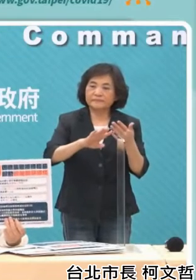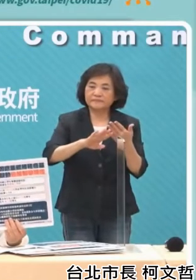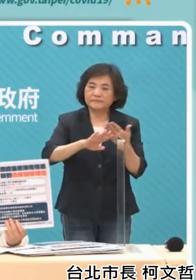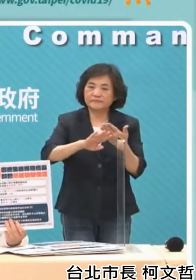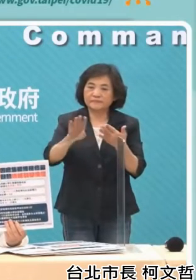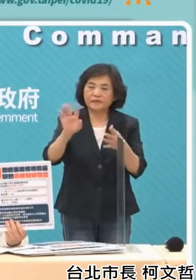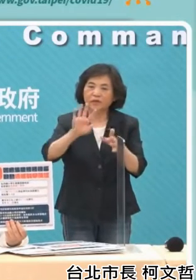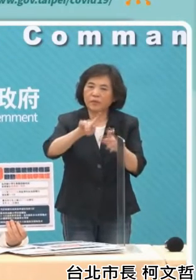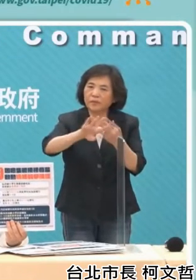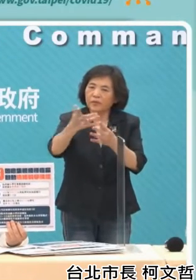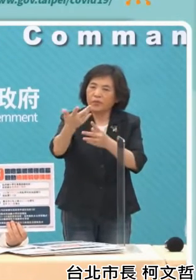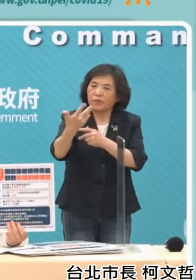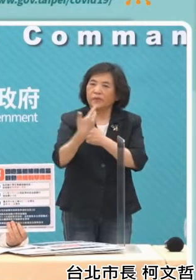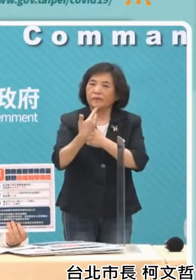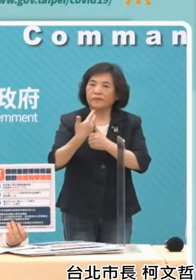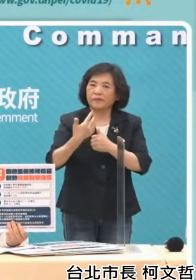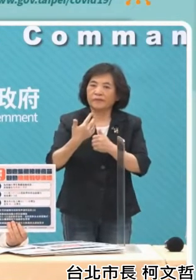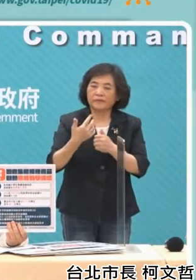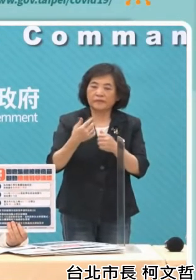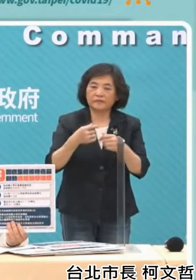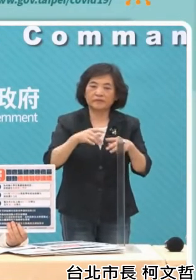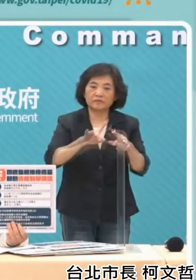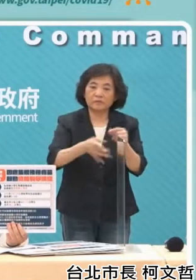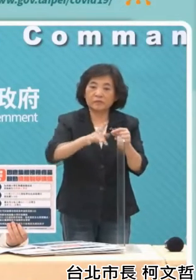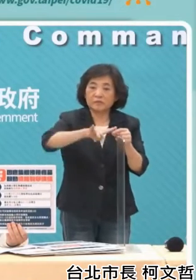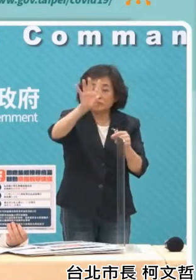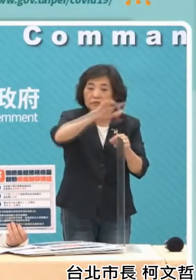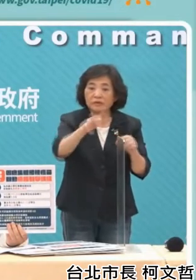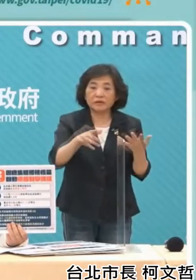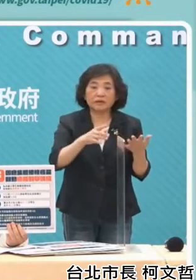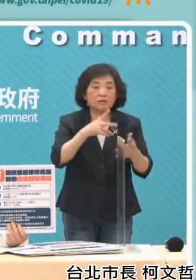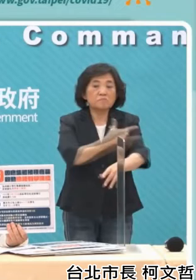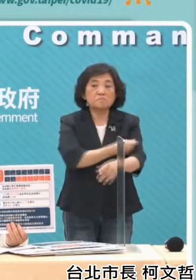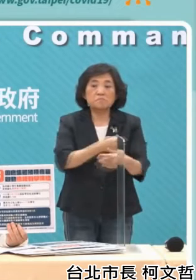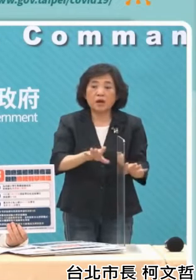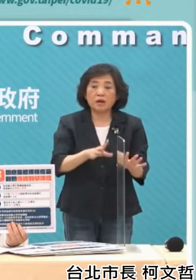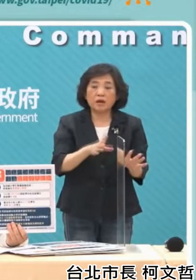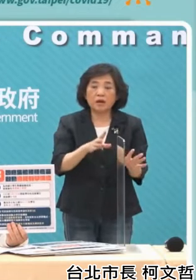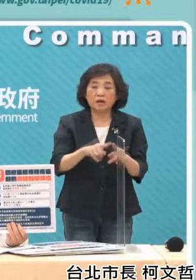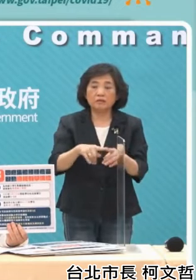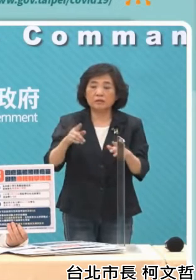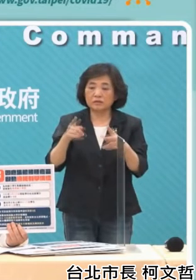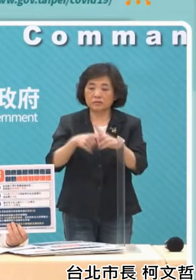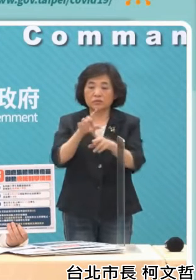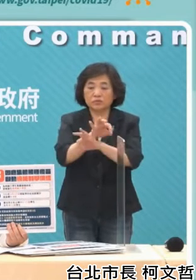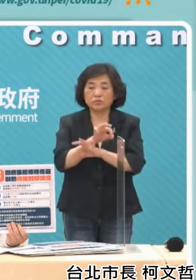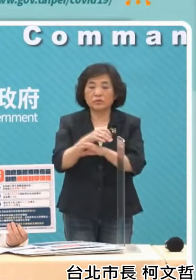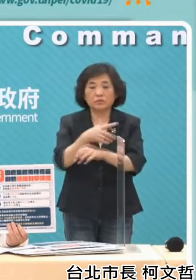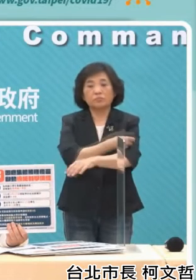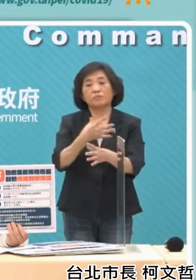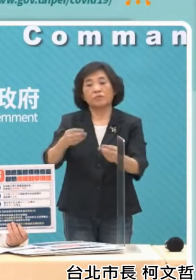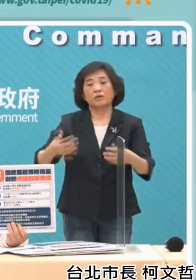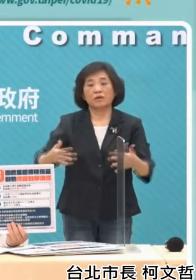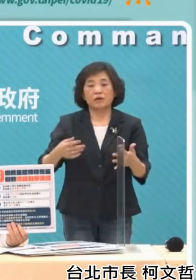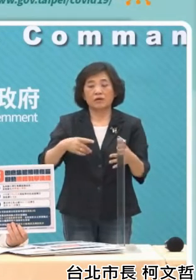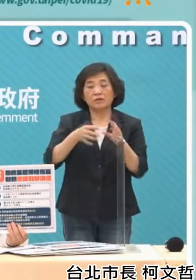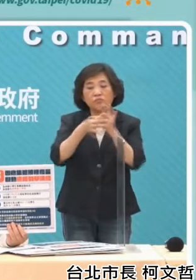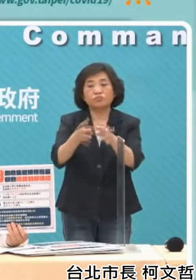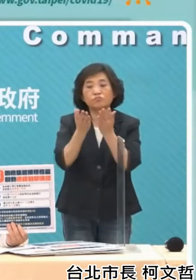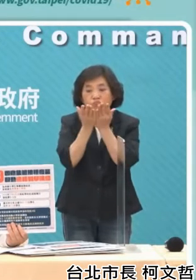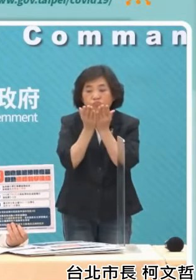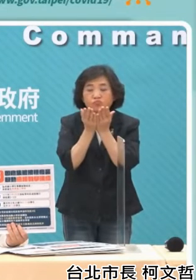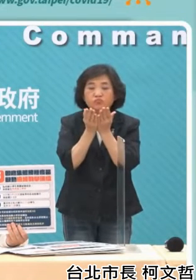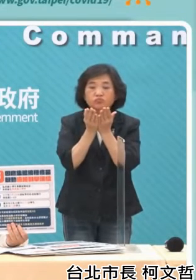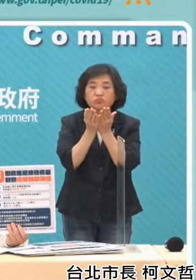有人在问说，这个国中、高中好歹还有打过疫苗，那小学没有打过疫苗，为什么都继续在